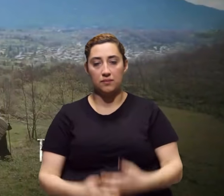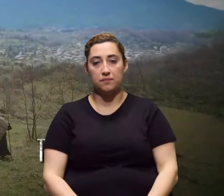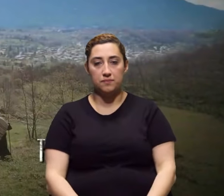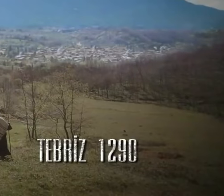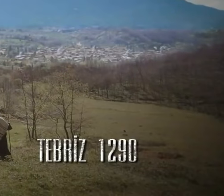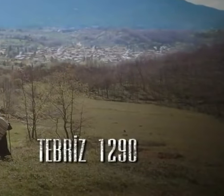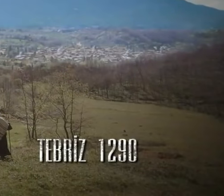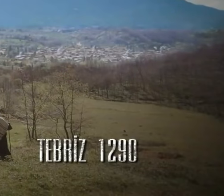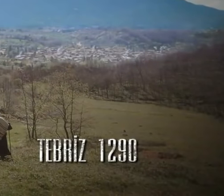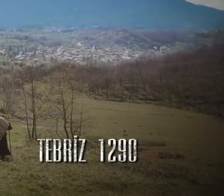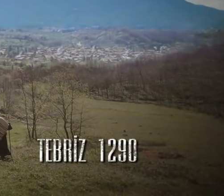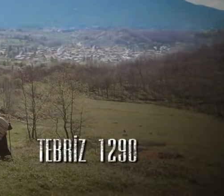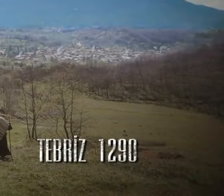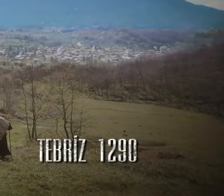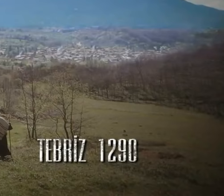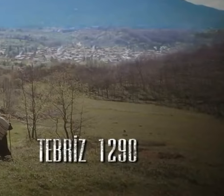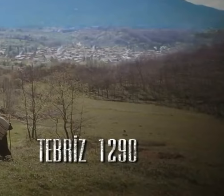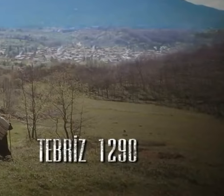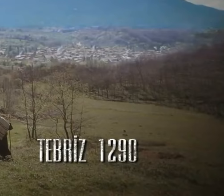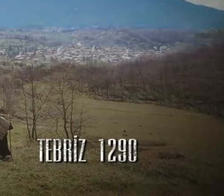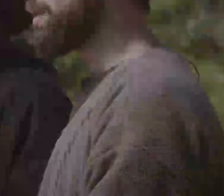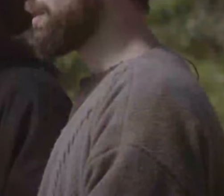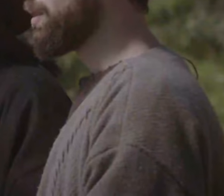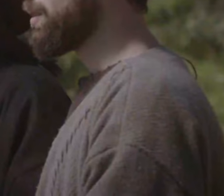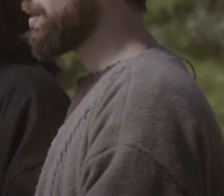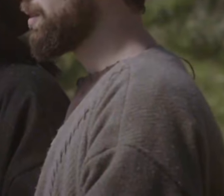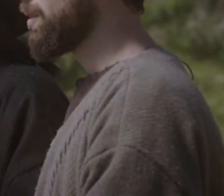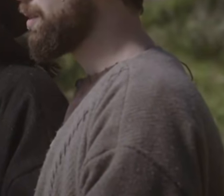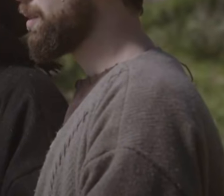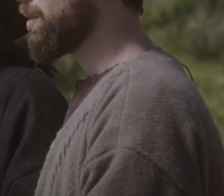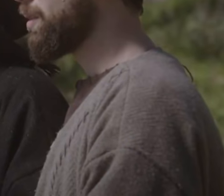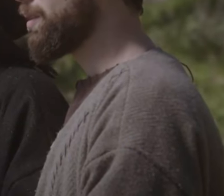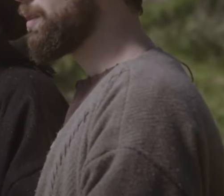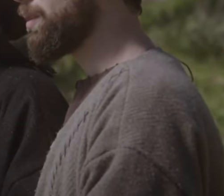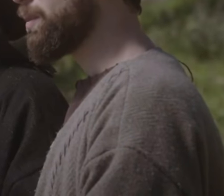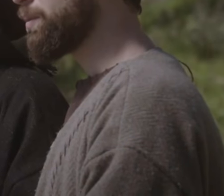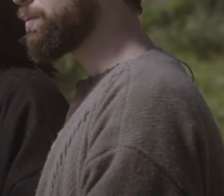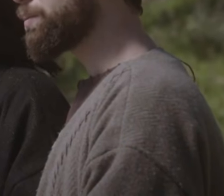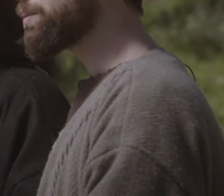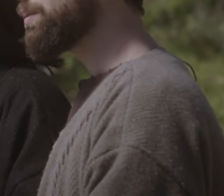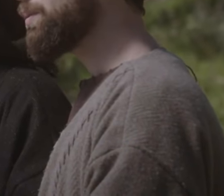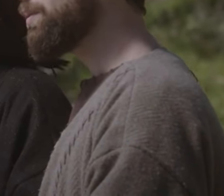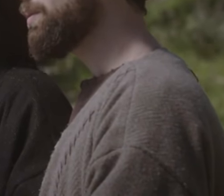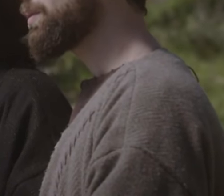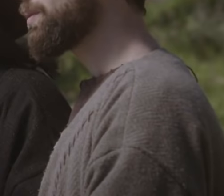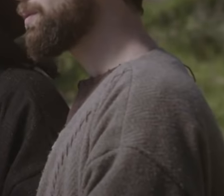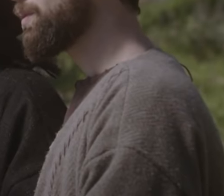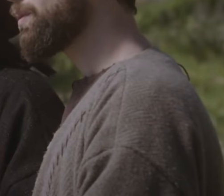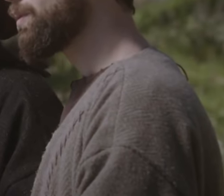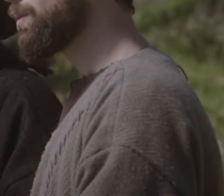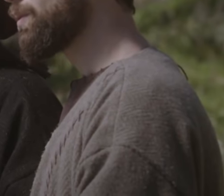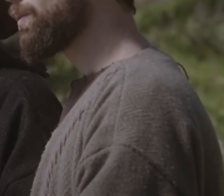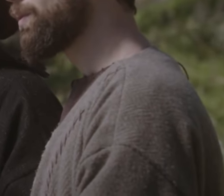Tebriz 1290 yazdı. Şeyh Yunus ve Adem bir yamaçta durmuş yakınlardaki şehre bakıyorlar.